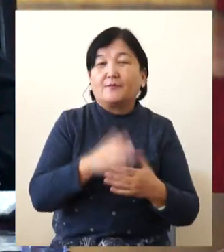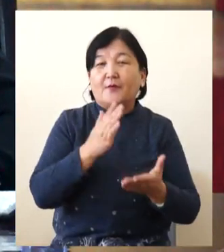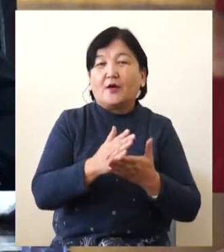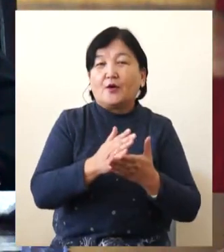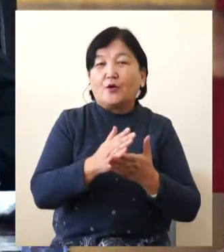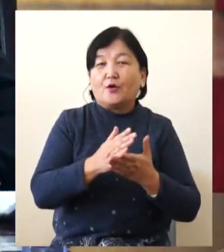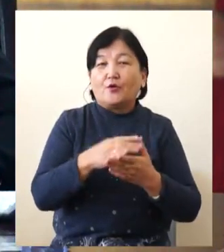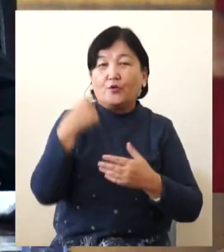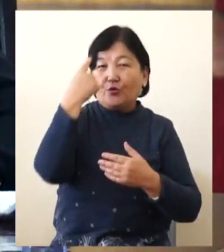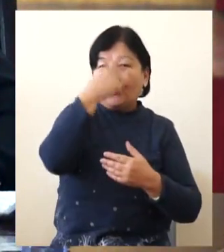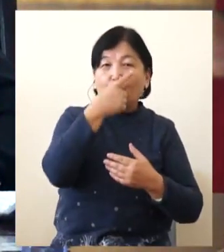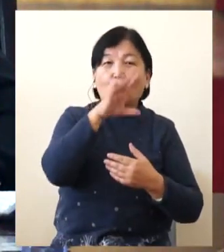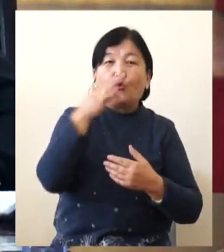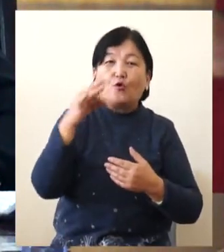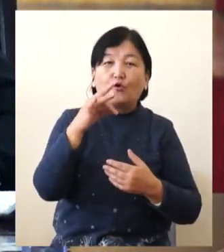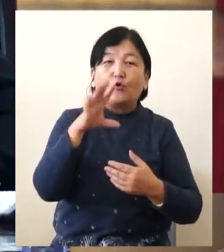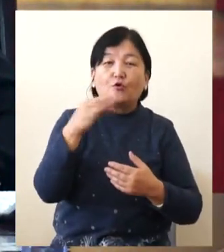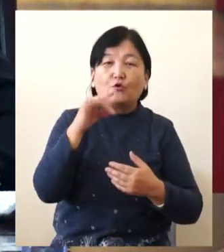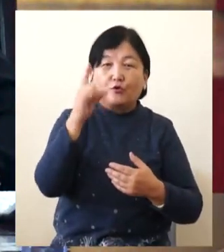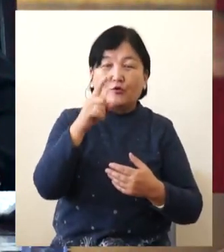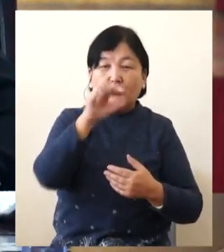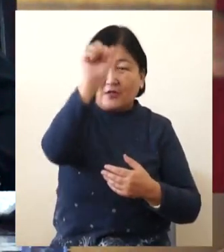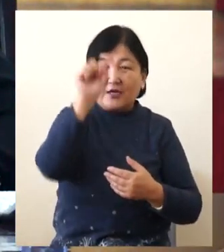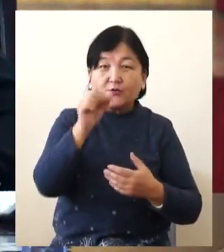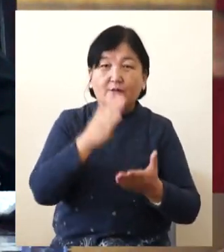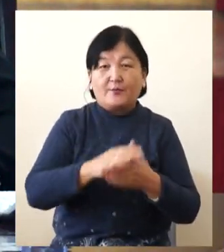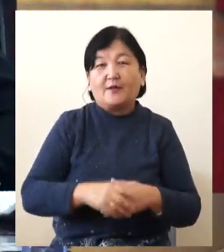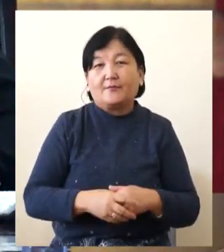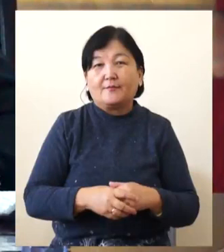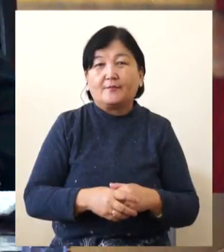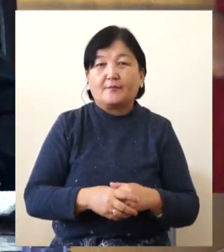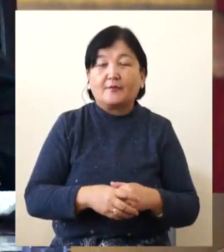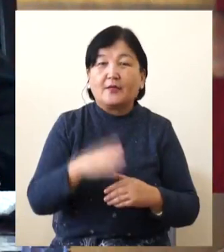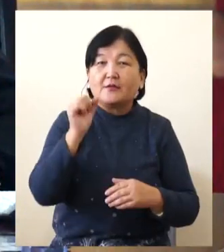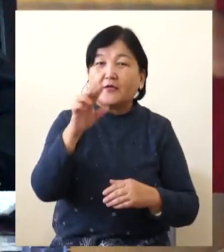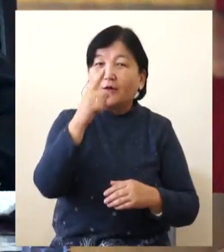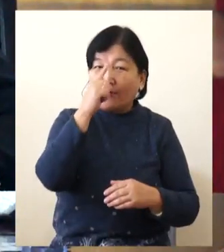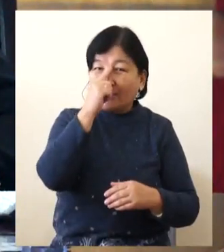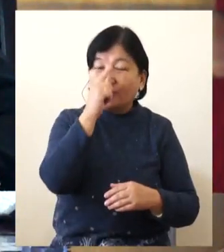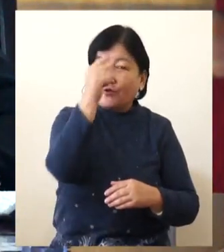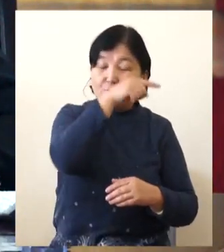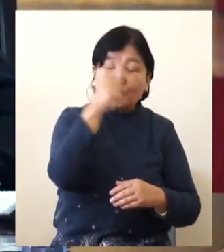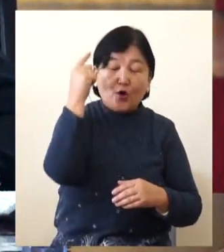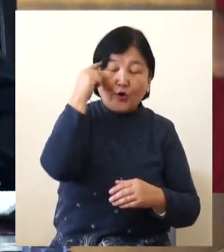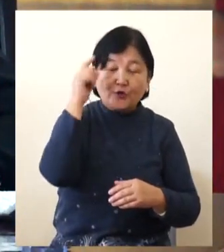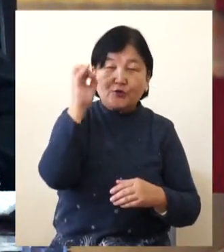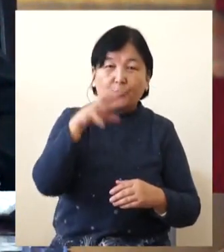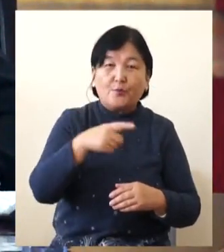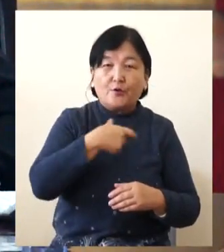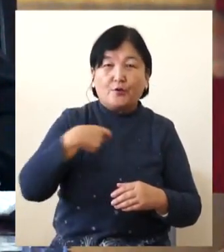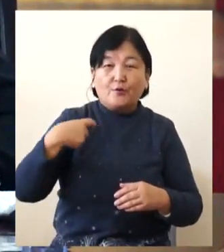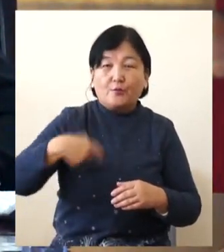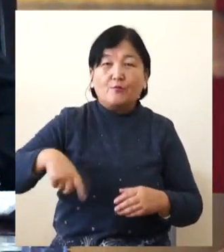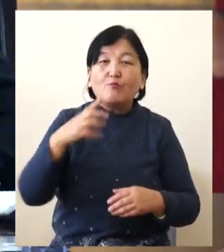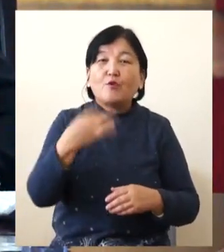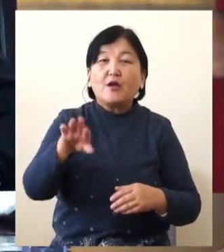гэдэг өвөр төрх гэж орчуулдаг байгаа сүлийн үг. Миний сая одоо Оросд очиод ойлгосон нэг зүйл бол бурьяд хүмүүс